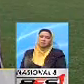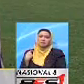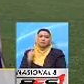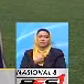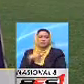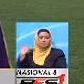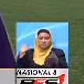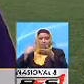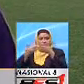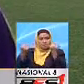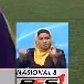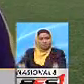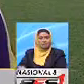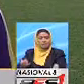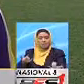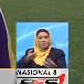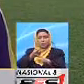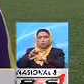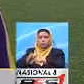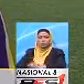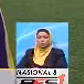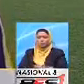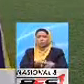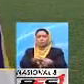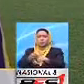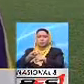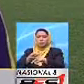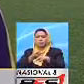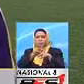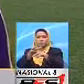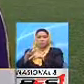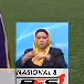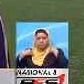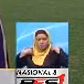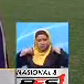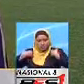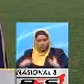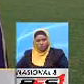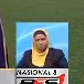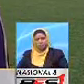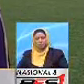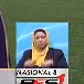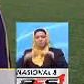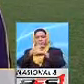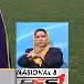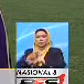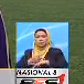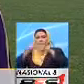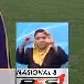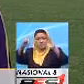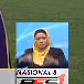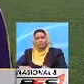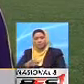denganor jaga saja mereka punya fisikal jaga kita punya taktikal Dan saya